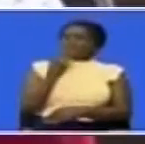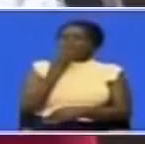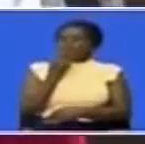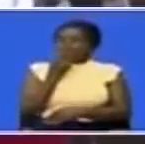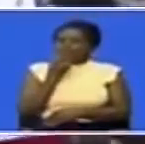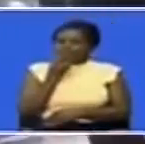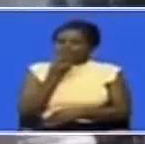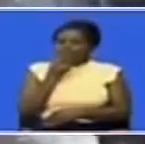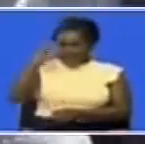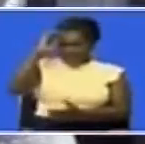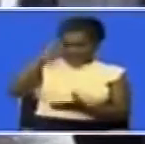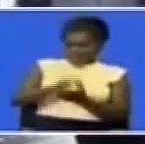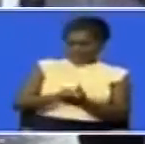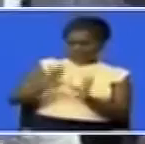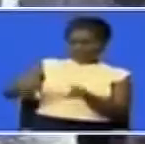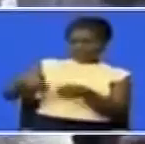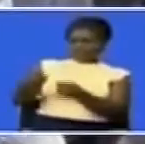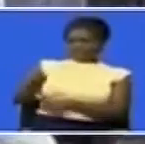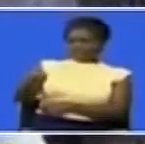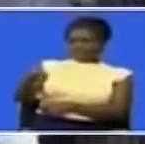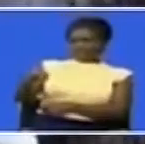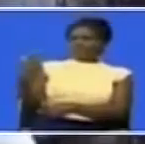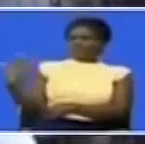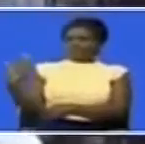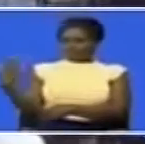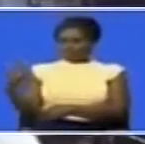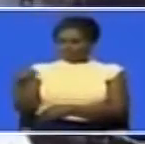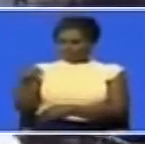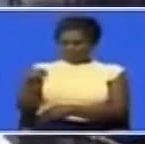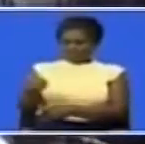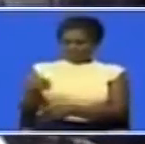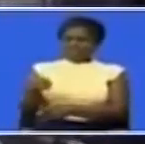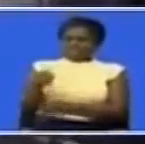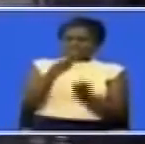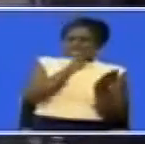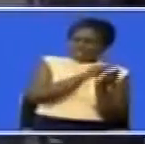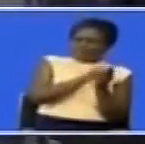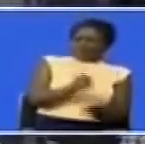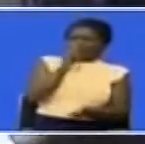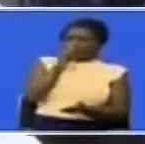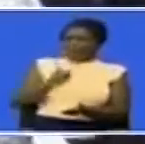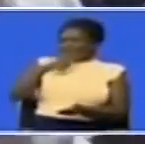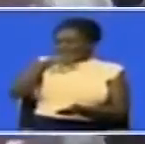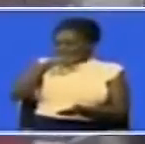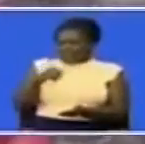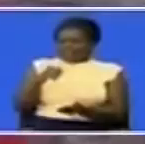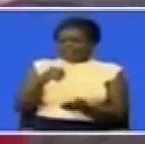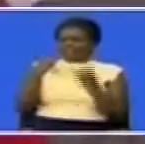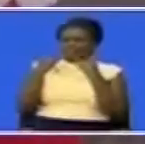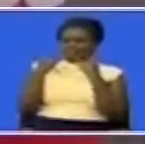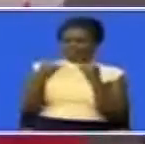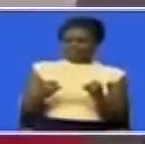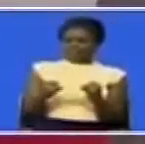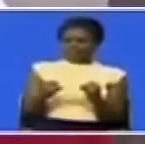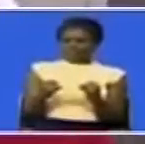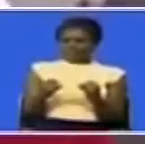Kenyatta aliwaamini na kuwapa funguo na stakabadhi ambazo zimenakili mambo muhimu ambayo yamehifadhiwa kwa usiri mkubwa.